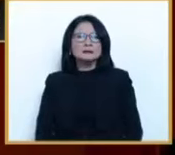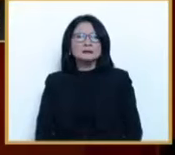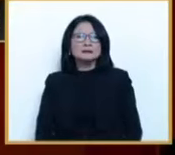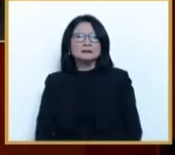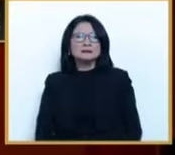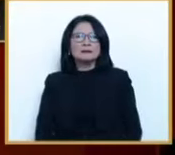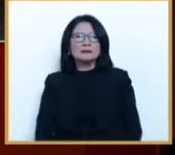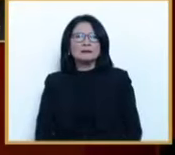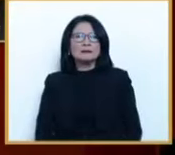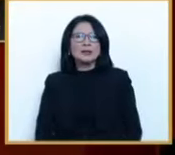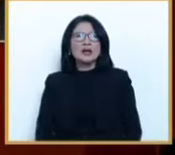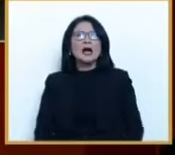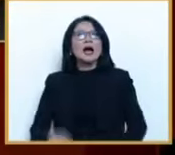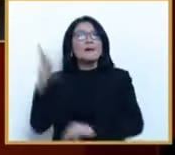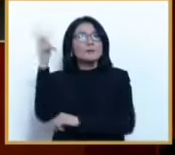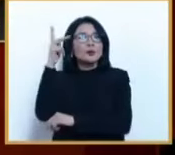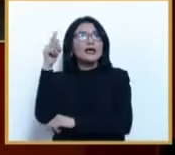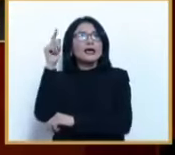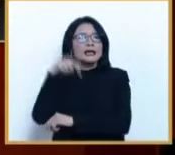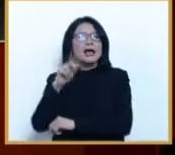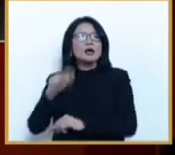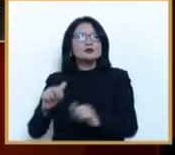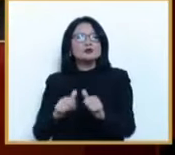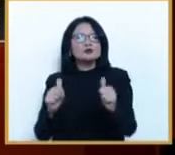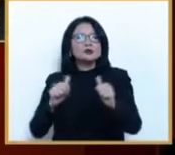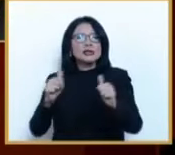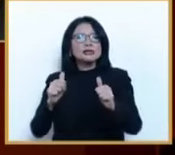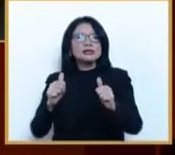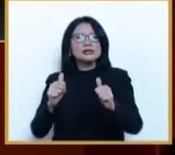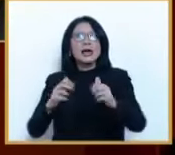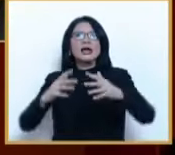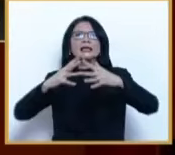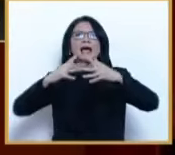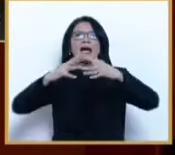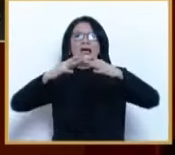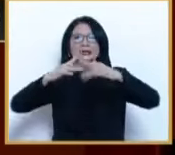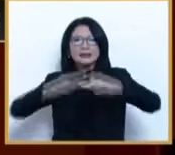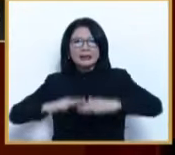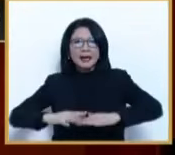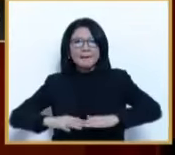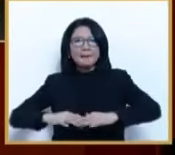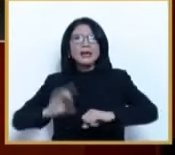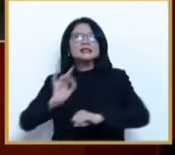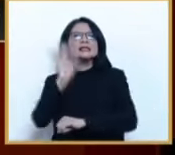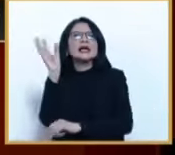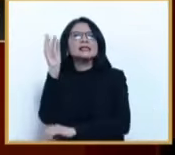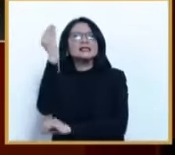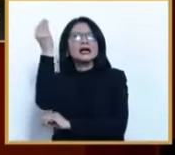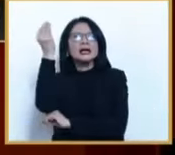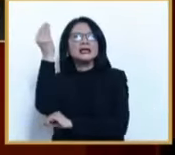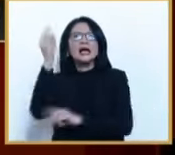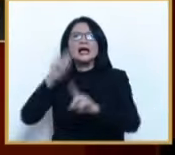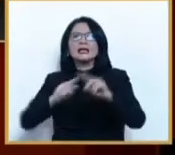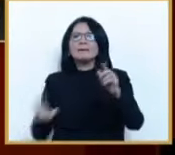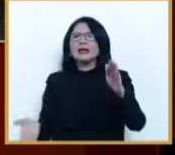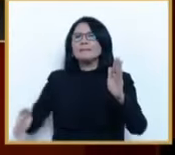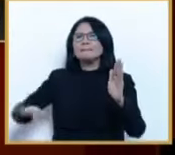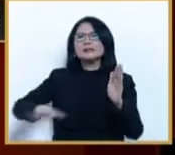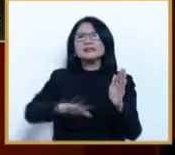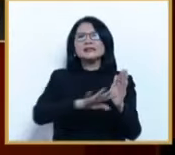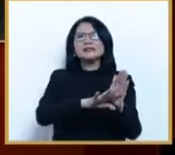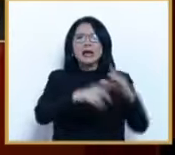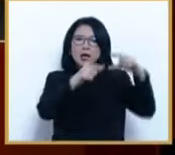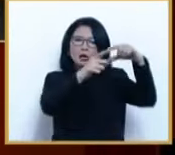paprab ini harus kita sukseskan karena yang akan tenggelam tidak hanya Jakarta tapi pesisir dari